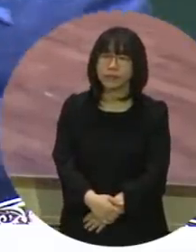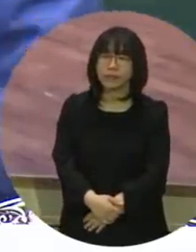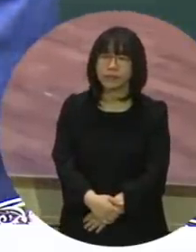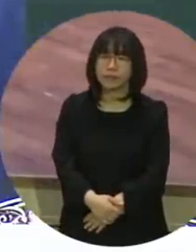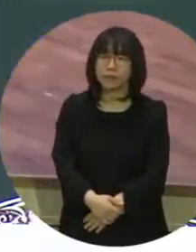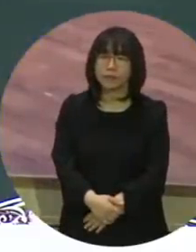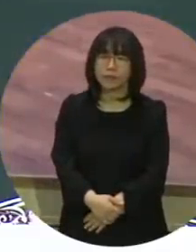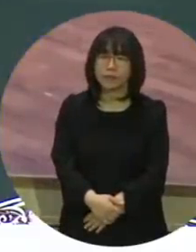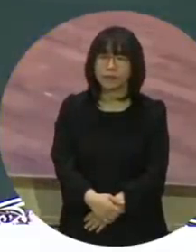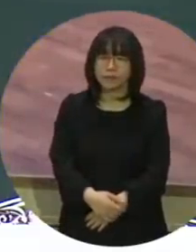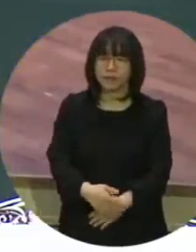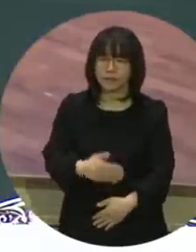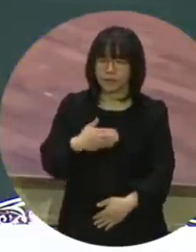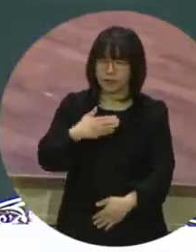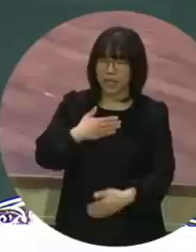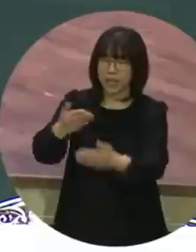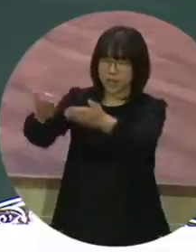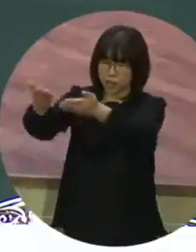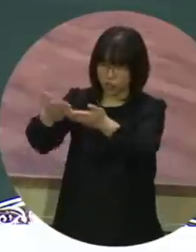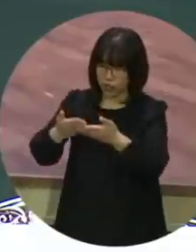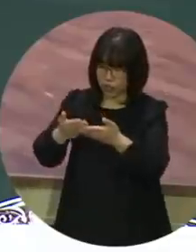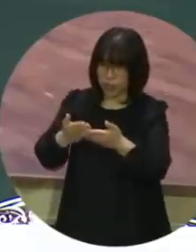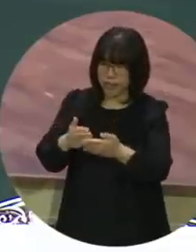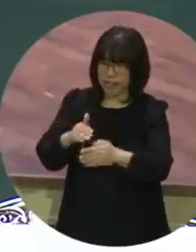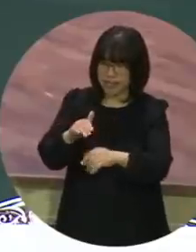나의 프랙티스.